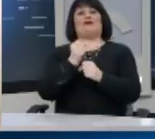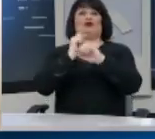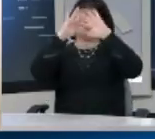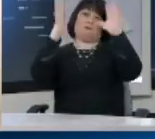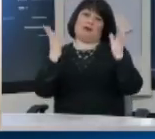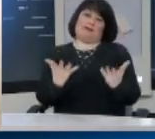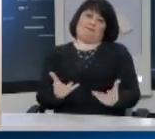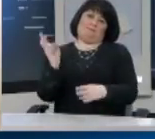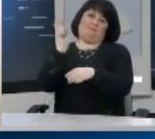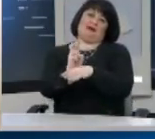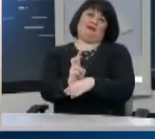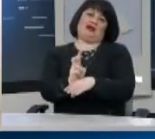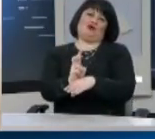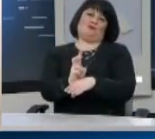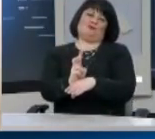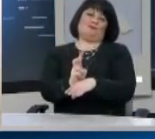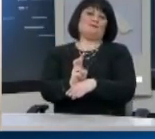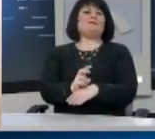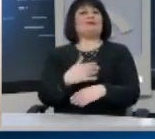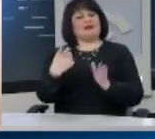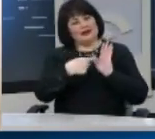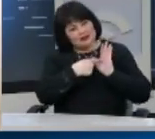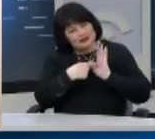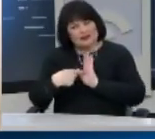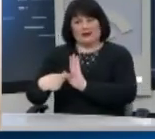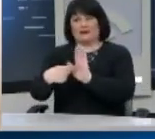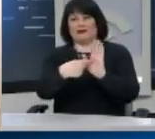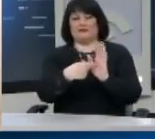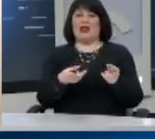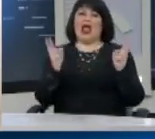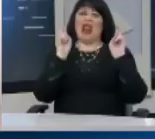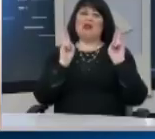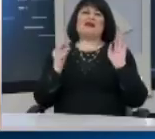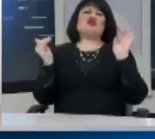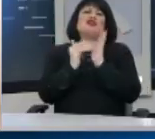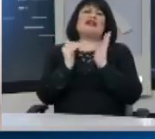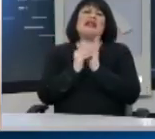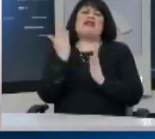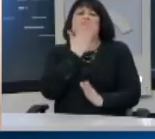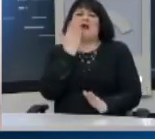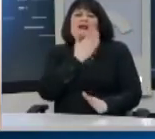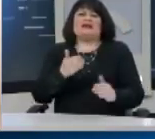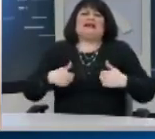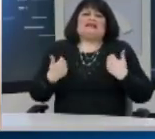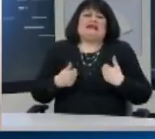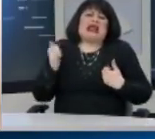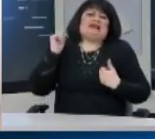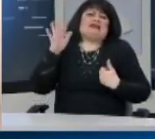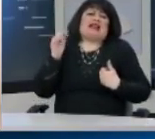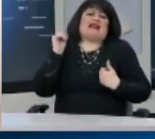αυτό το μπλοκ όπου θα περάσουνε ελπίζω δεκάδες χιλιάδες μαθητές νέοι άνθρωποι